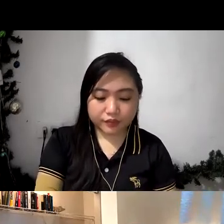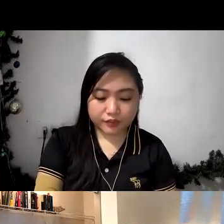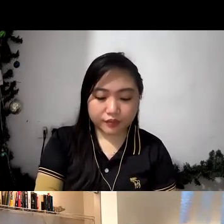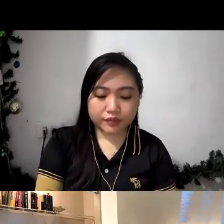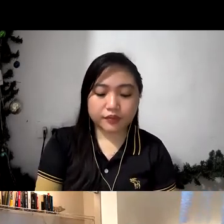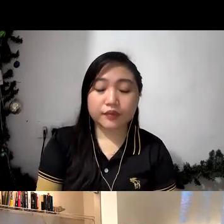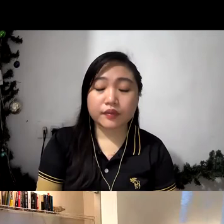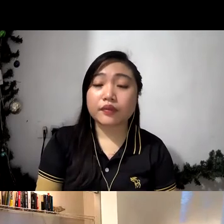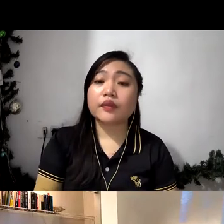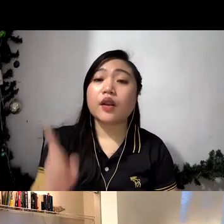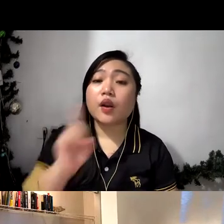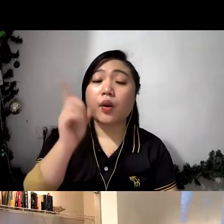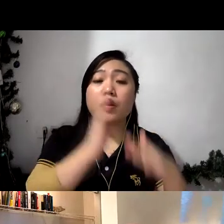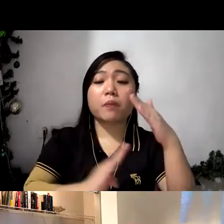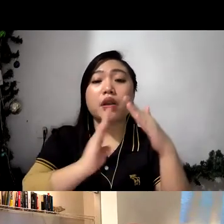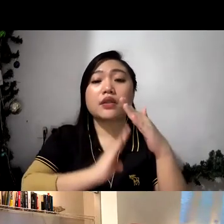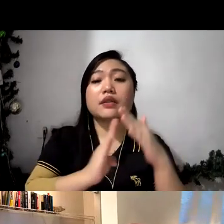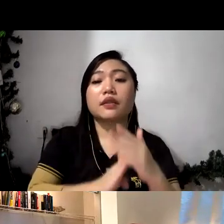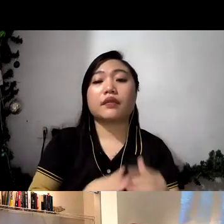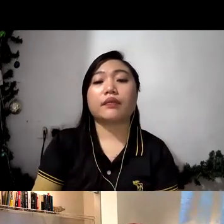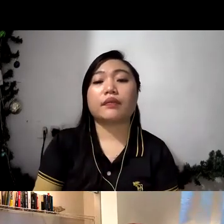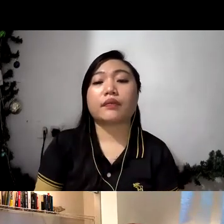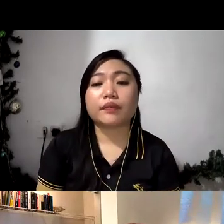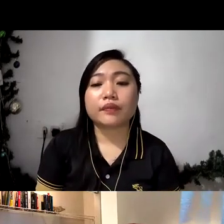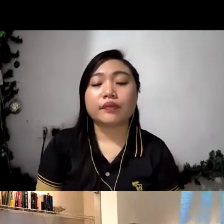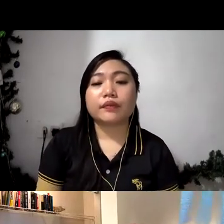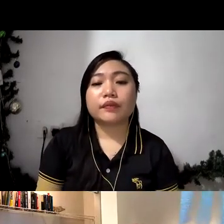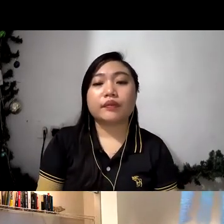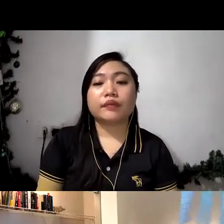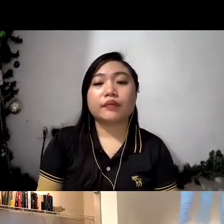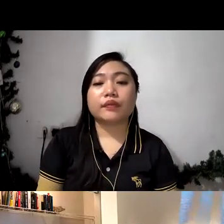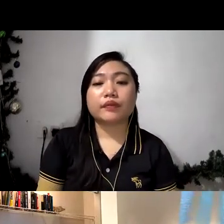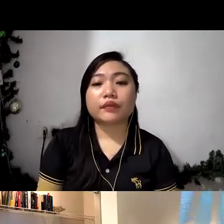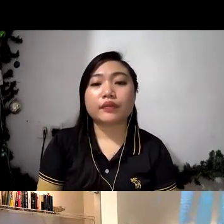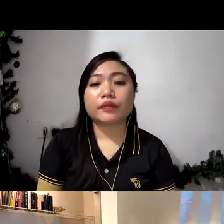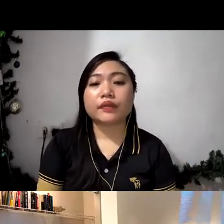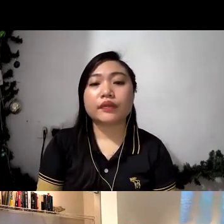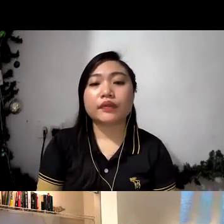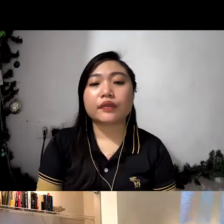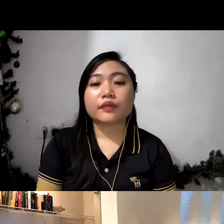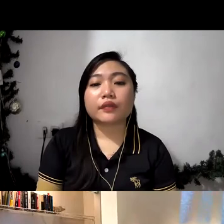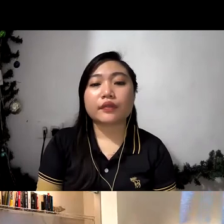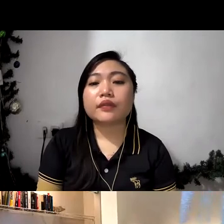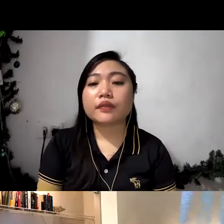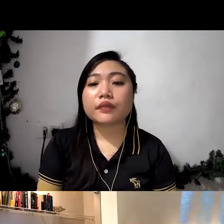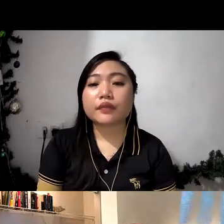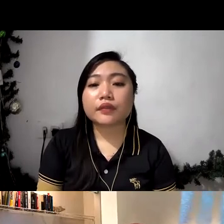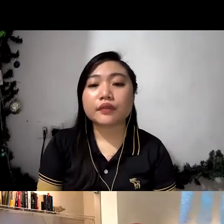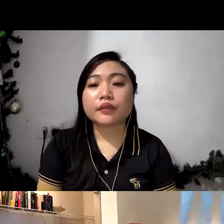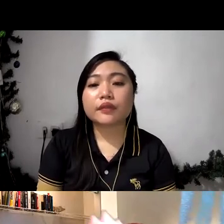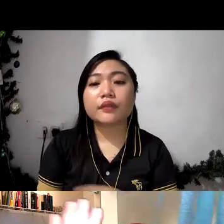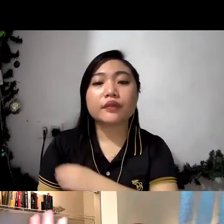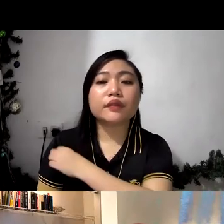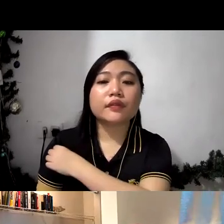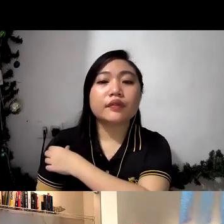basic. Yung opposite ng gender feelings na yan. Ano yan, no? Difference ng? Okay? Ito yung madalas, no? Bago